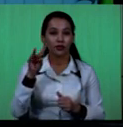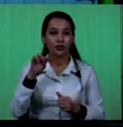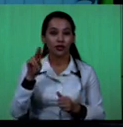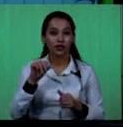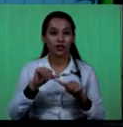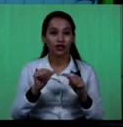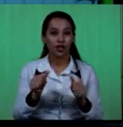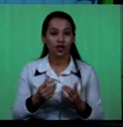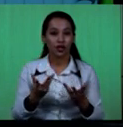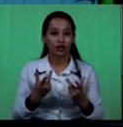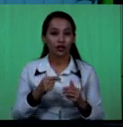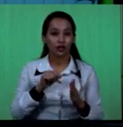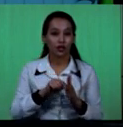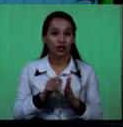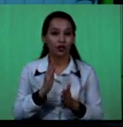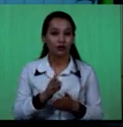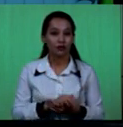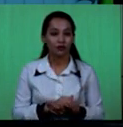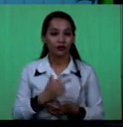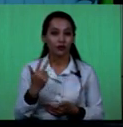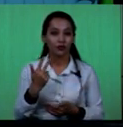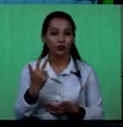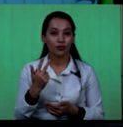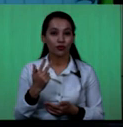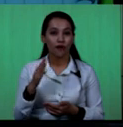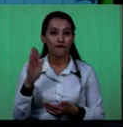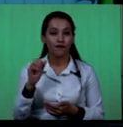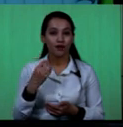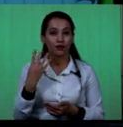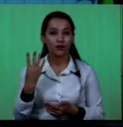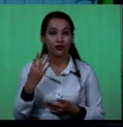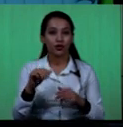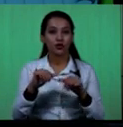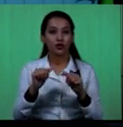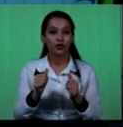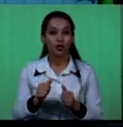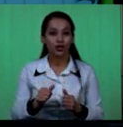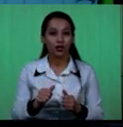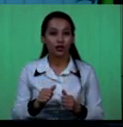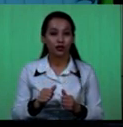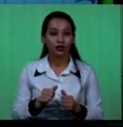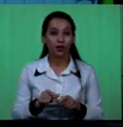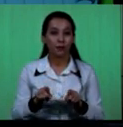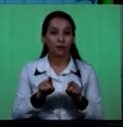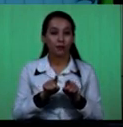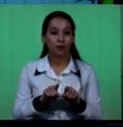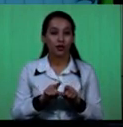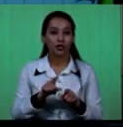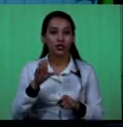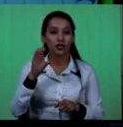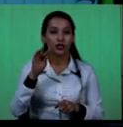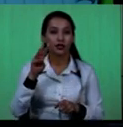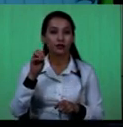olamiz? Demak, 3-chi va 4-chi shakllarimiz bir-biriga